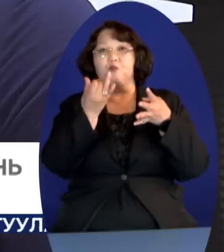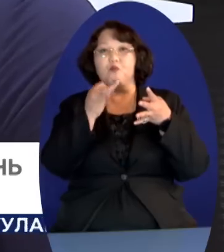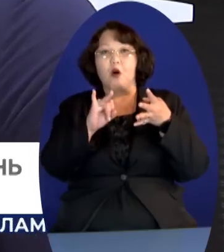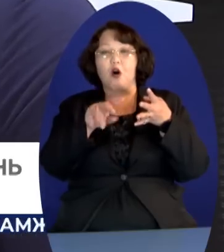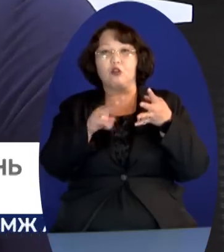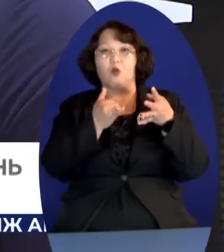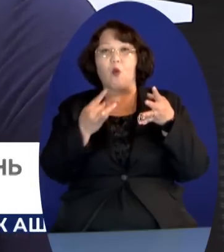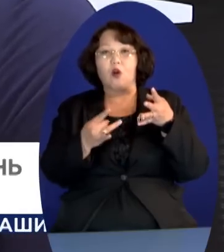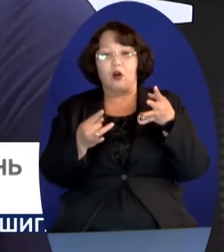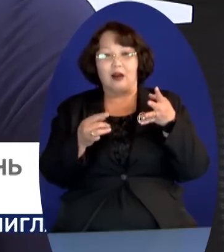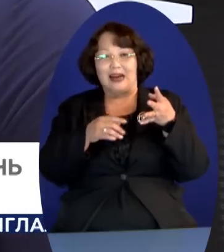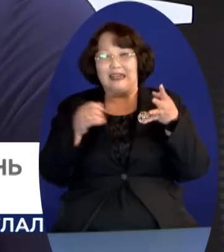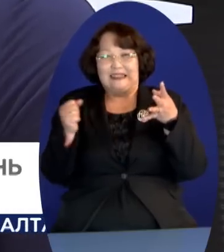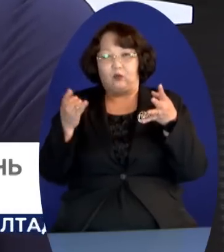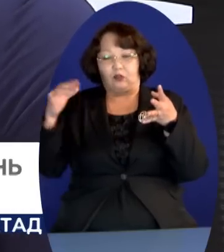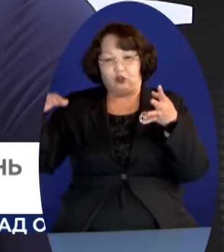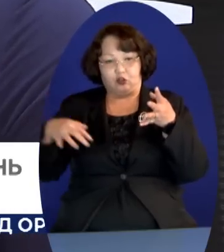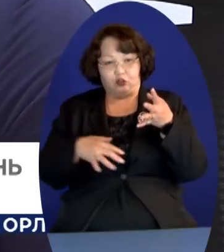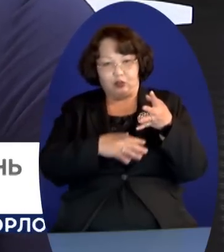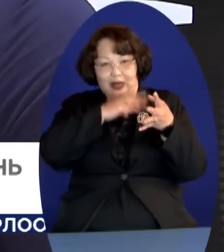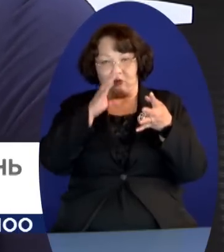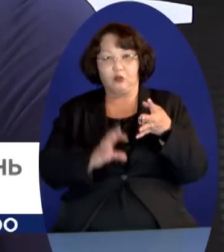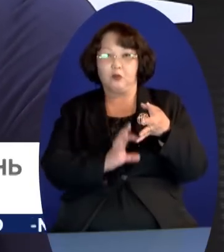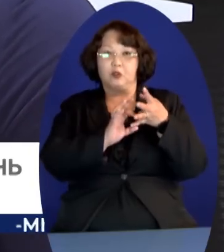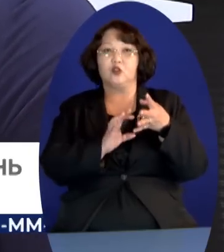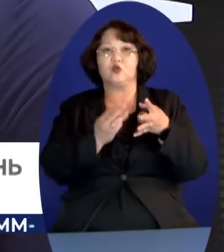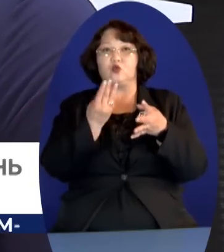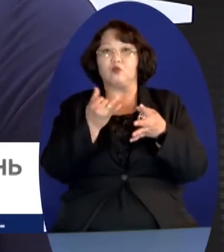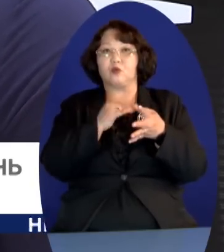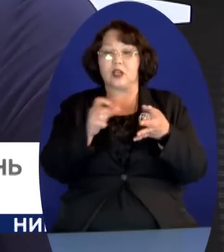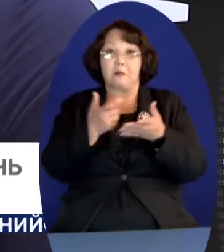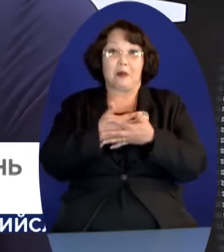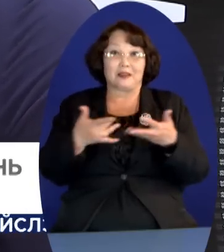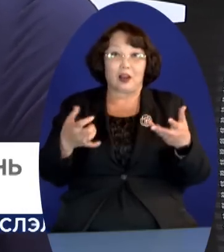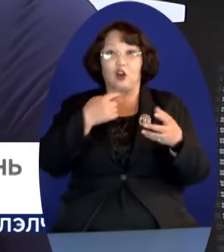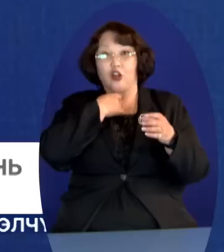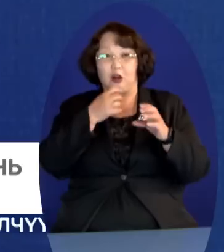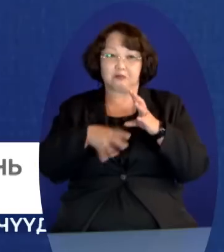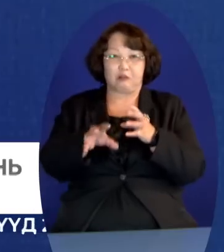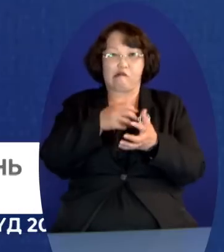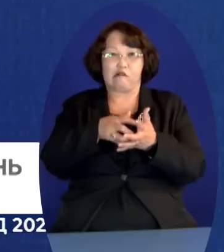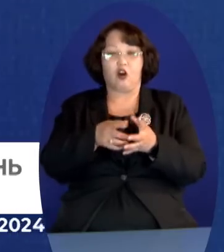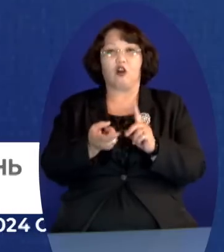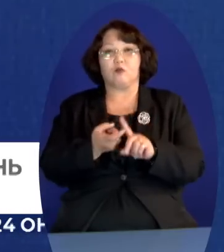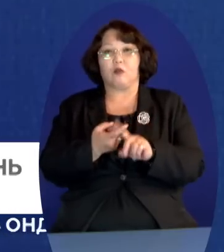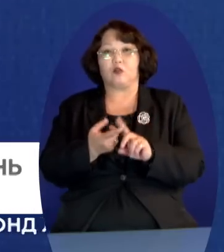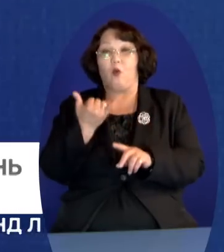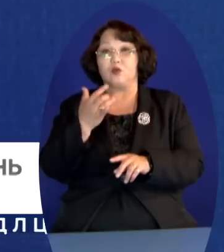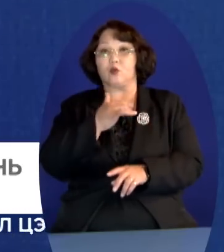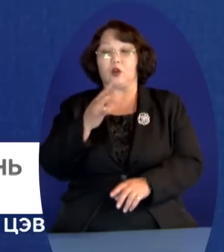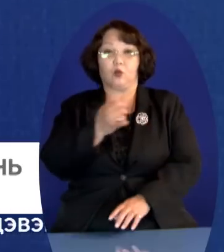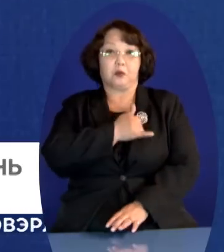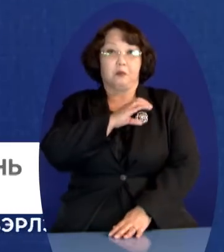тий чанар за шугам сүлжээний материалын чанар ч юм уу эннээс хамааралтайгаар үсэж байгаа. За ус сувгийн удирдах